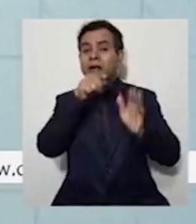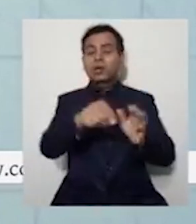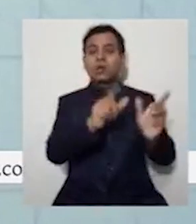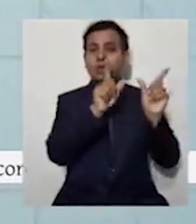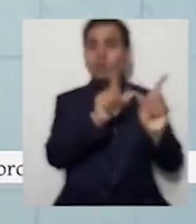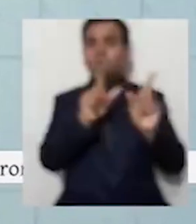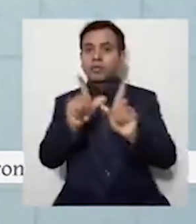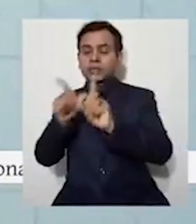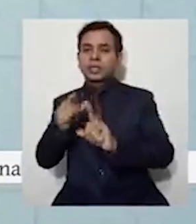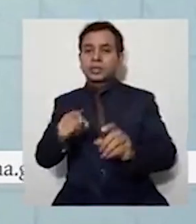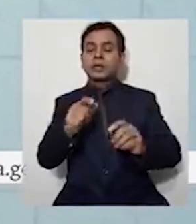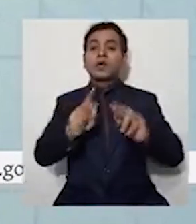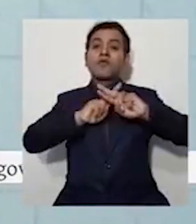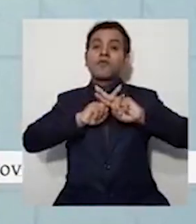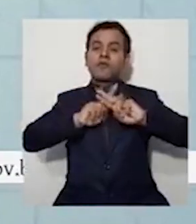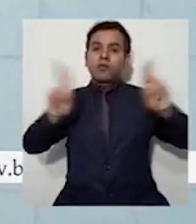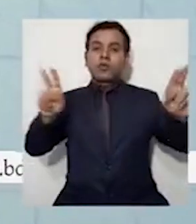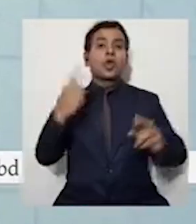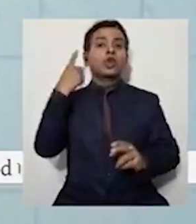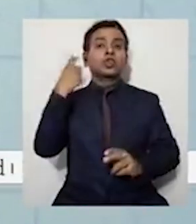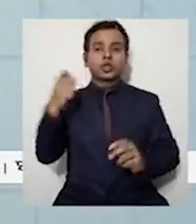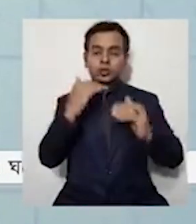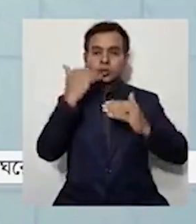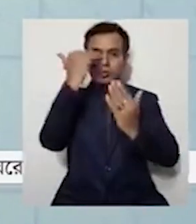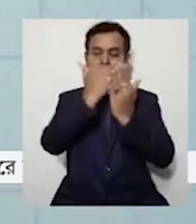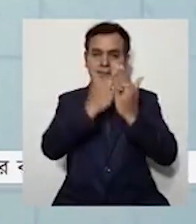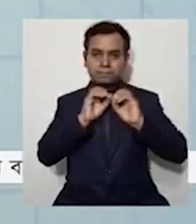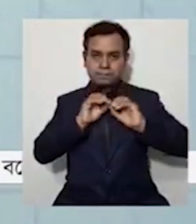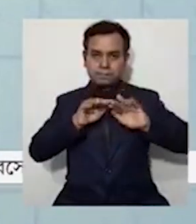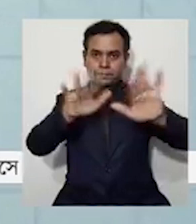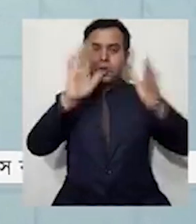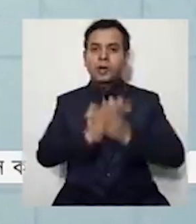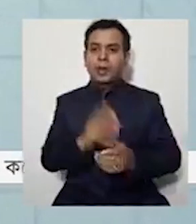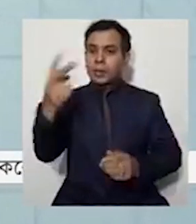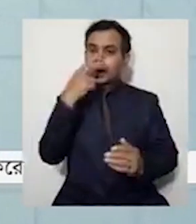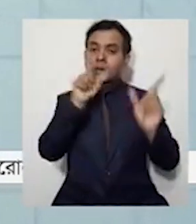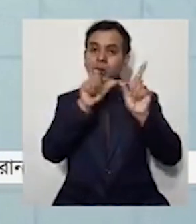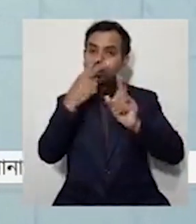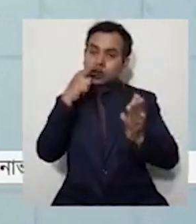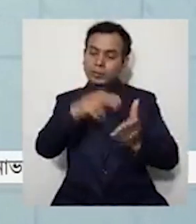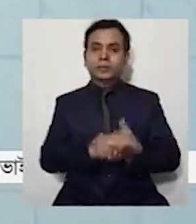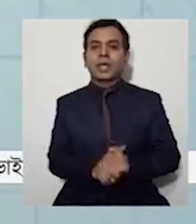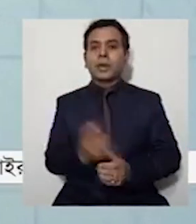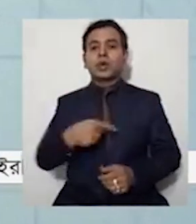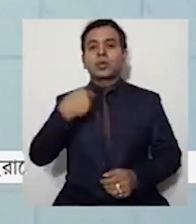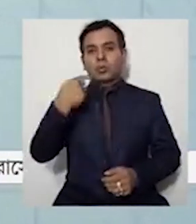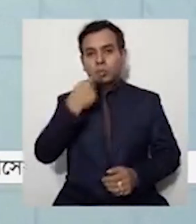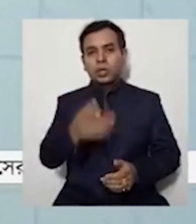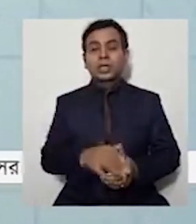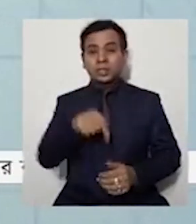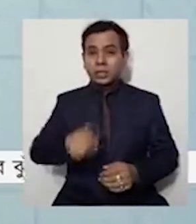আমরা প্রতিনিয়তর মতো এখনো বলি এই মাহে রমজান পবিত্র সিয়াম সাধনার মাস। রমজান মাসের কিছু বিশেষ স্বাস্থ্যবিধি